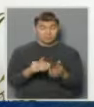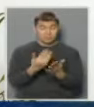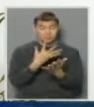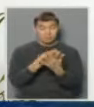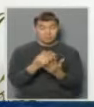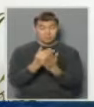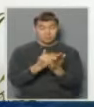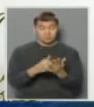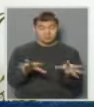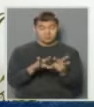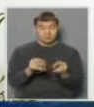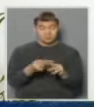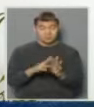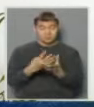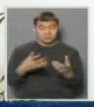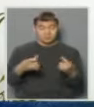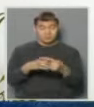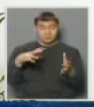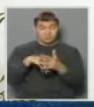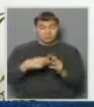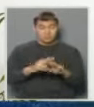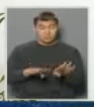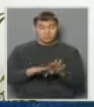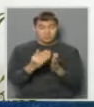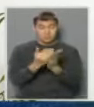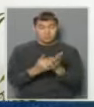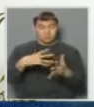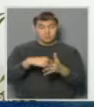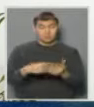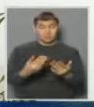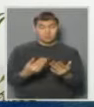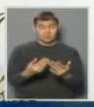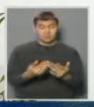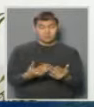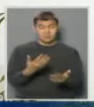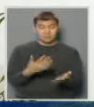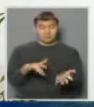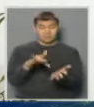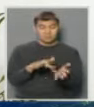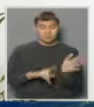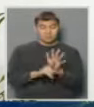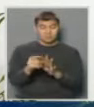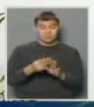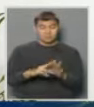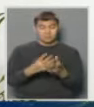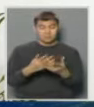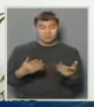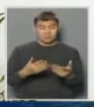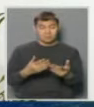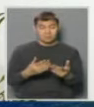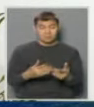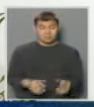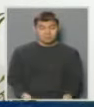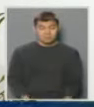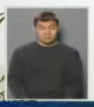режимдері суықтық тізбегі деп айтамыз. Қалада айтсап, сол егер бұрынғы біздің вакциналар